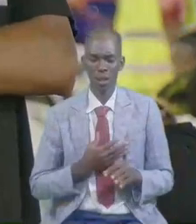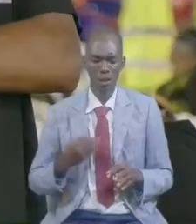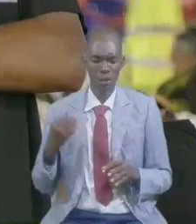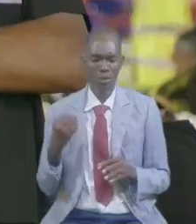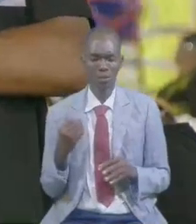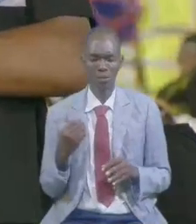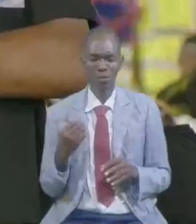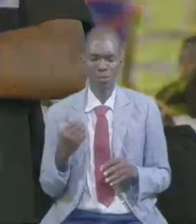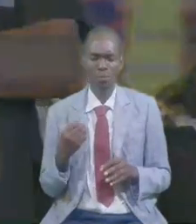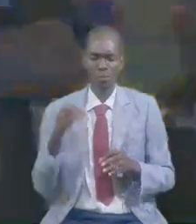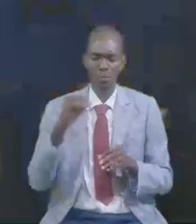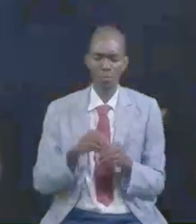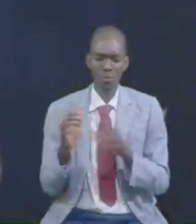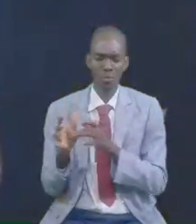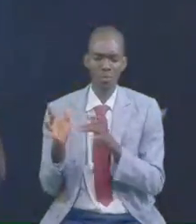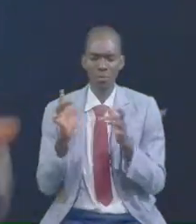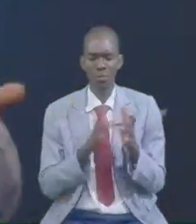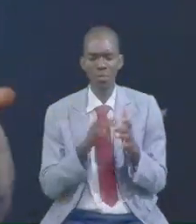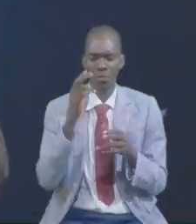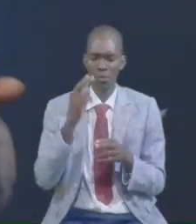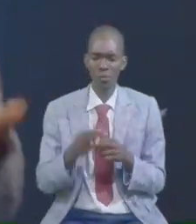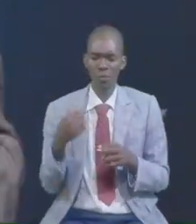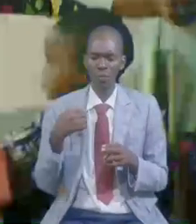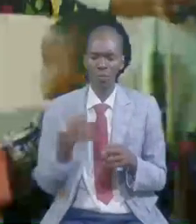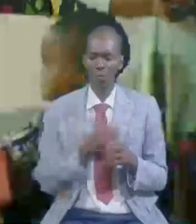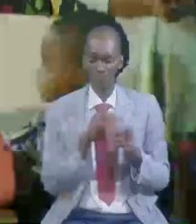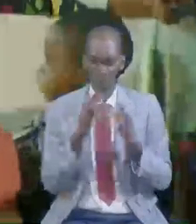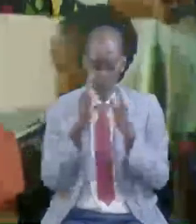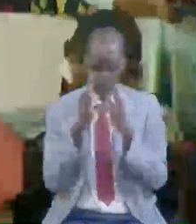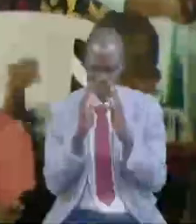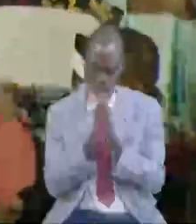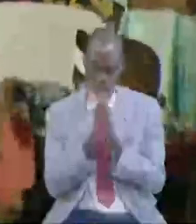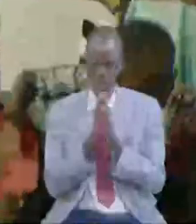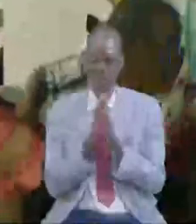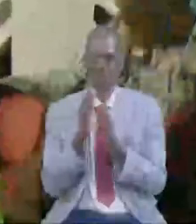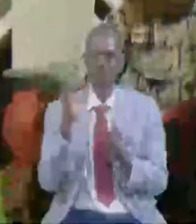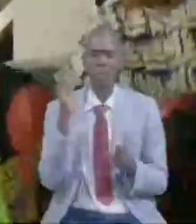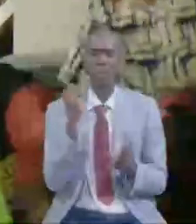l'entrée en communion avec Christ. Au nom de Jésus, j'ai prié.